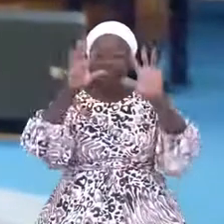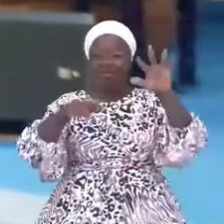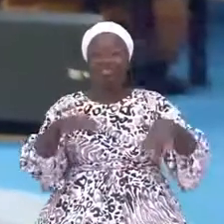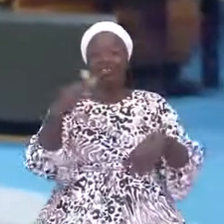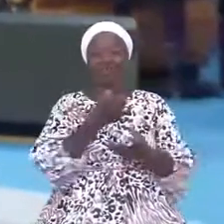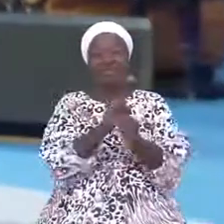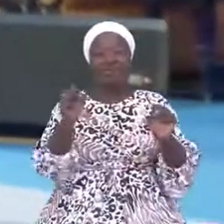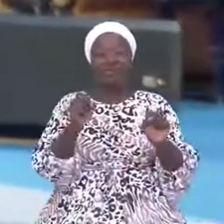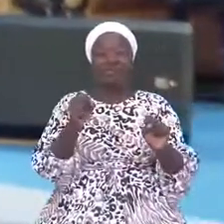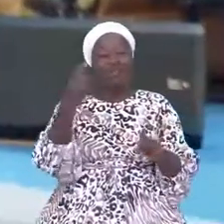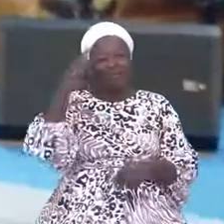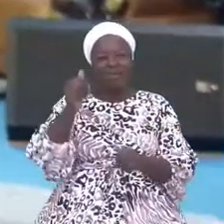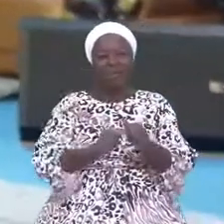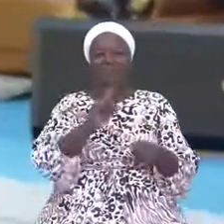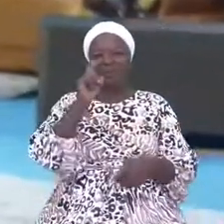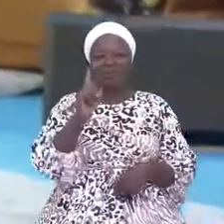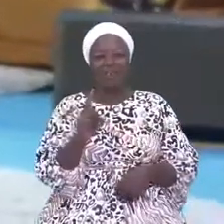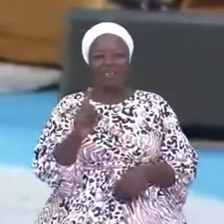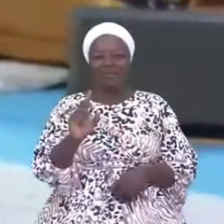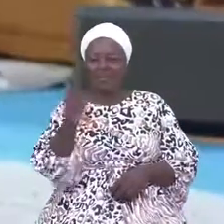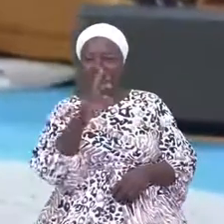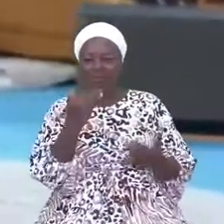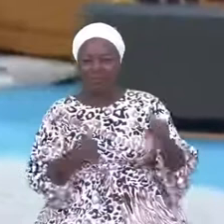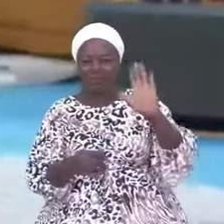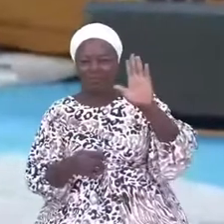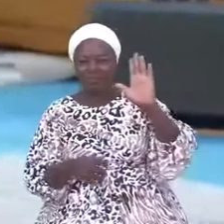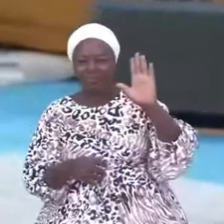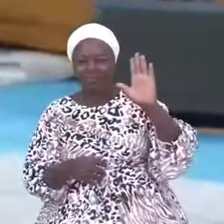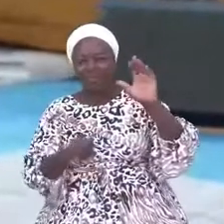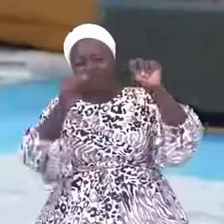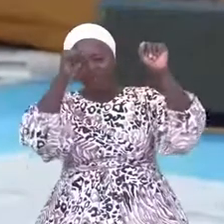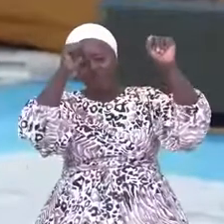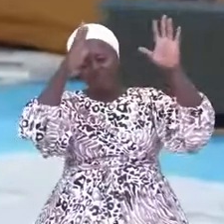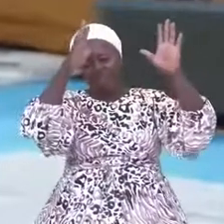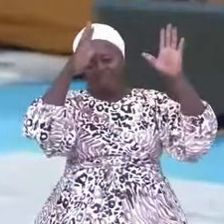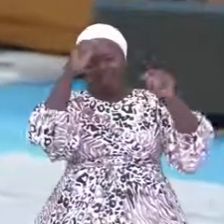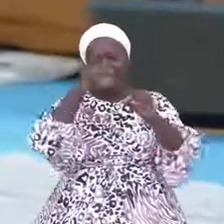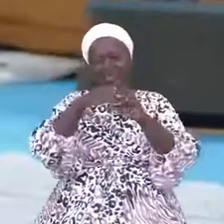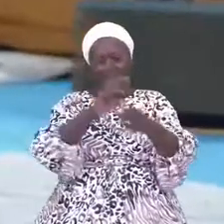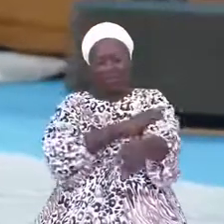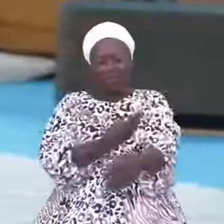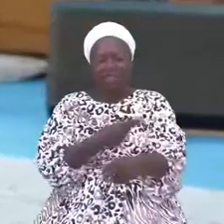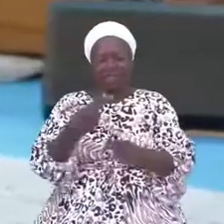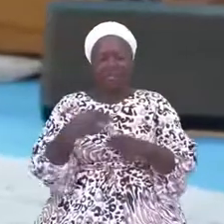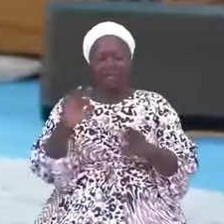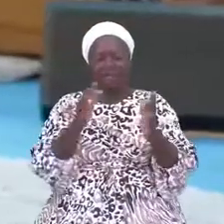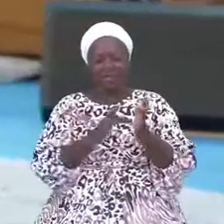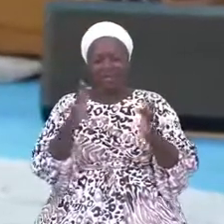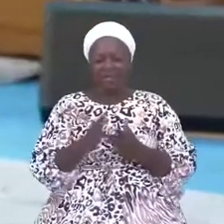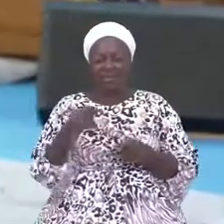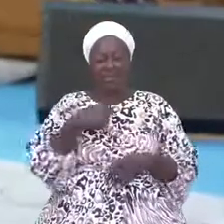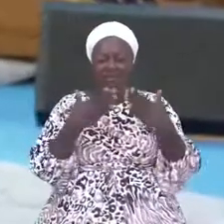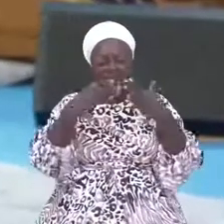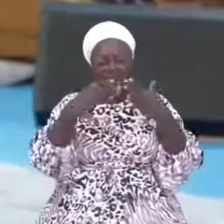de délivrance et la pluie du salut pour chacun. Où es-tu là-bas?